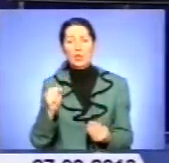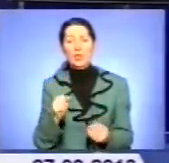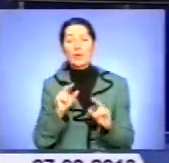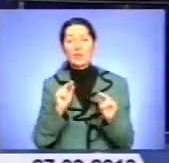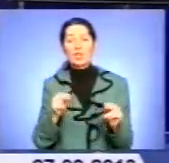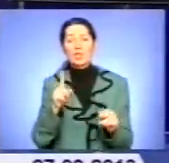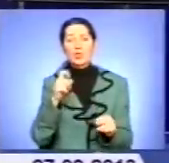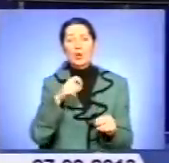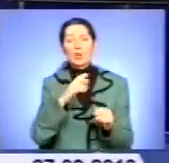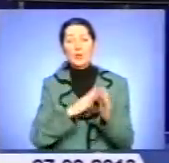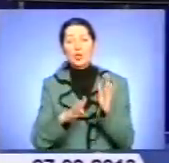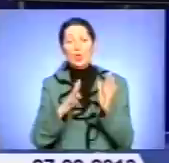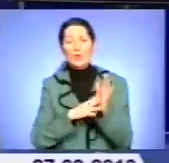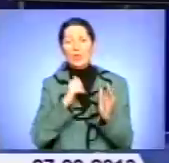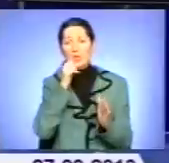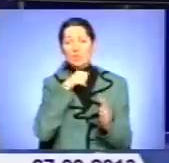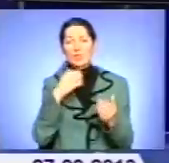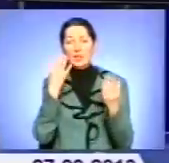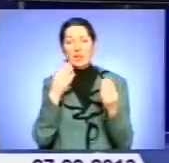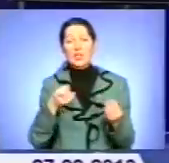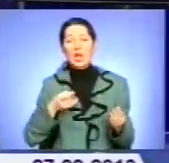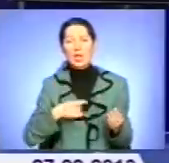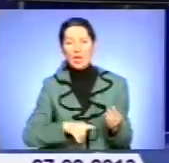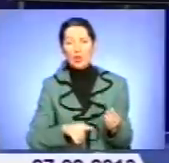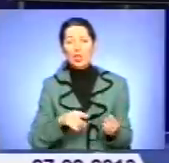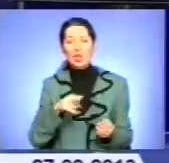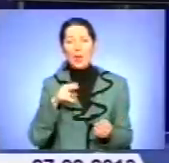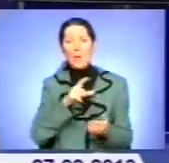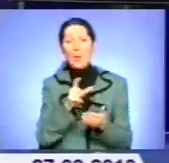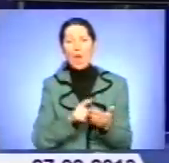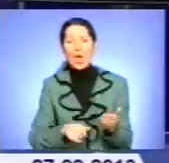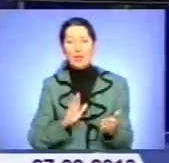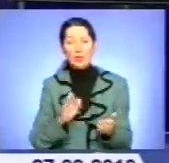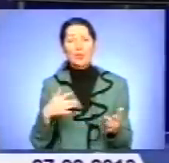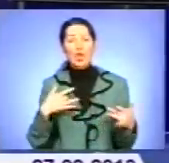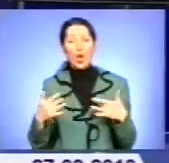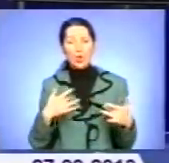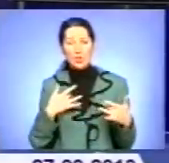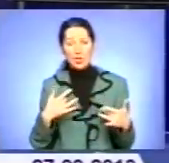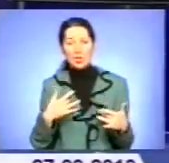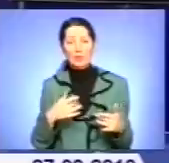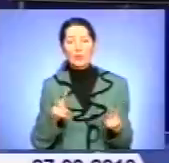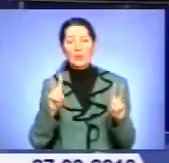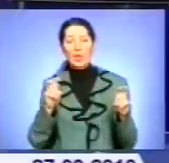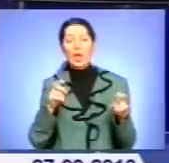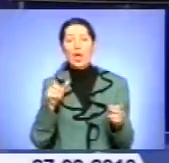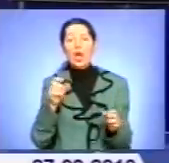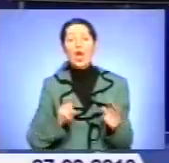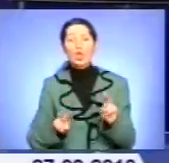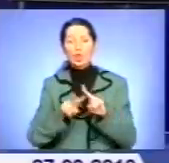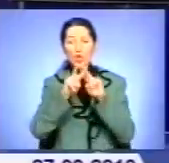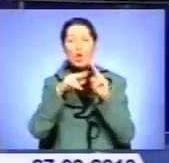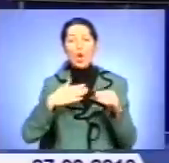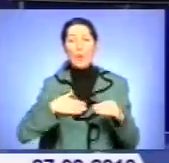199-ї річниці від дня народження поета відбувся літературно-музичний концерт на поезію Тараса Шевченка «Зоре моя вечірнія»,